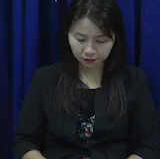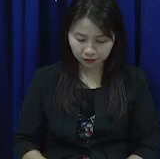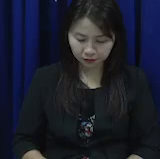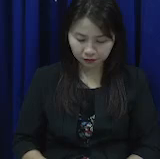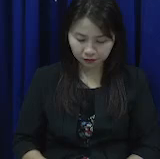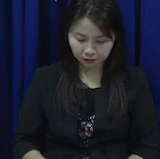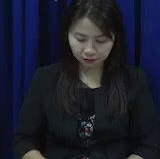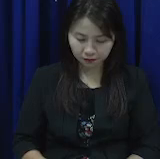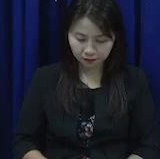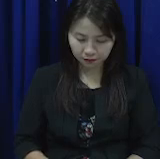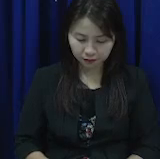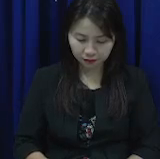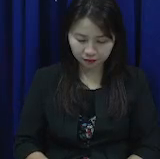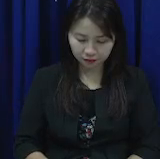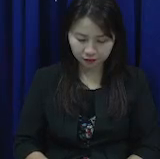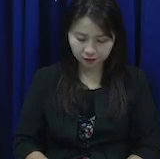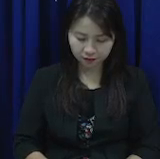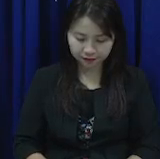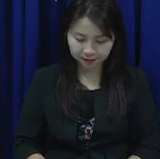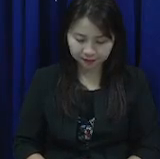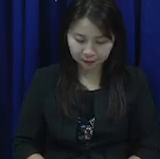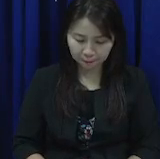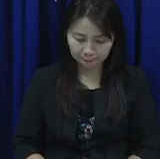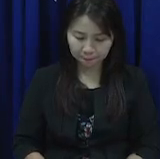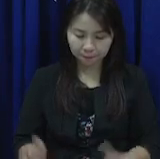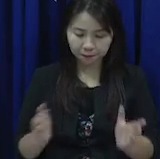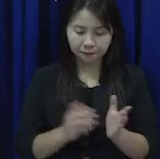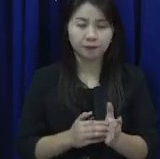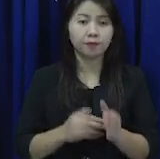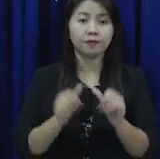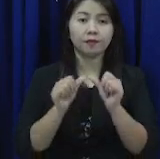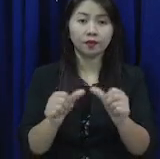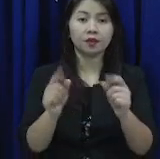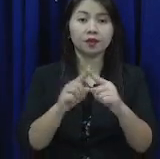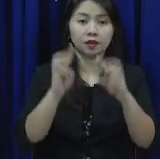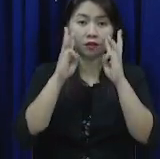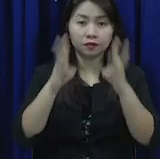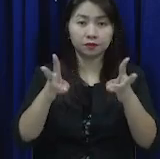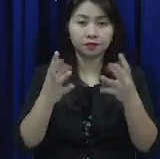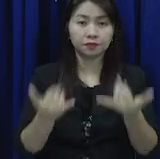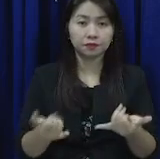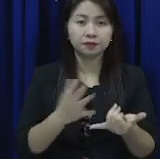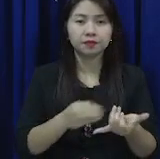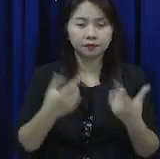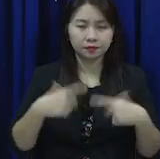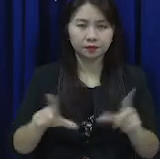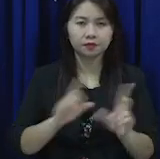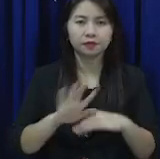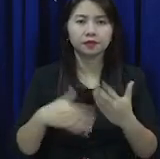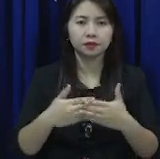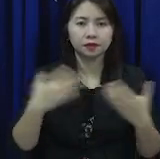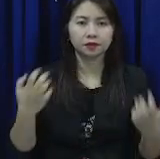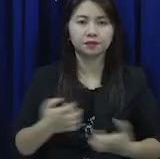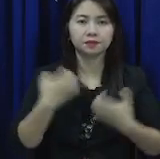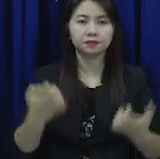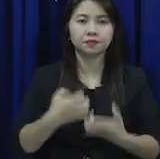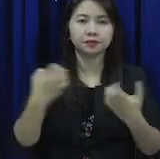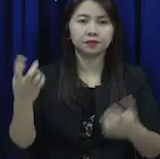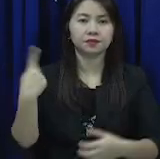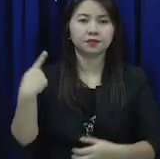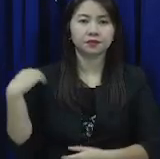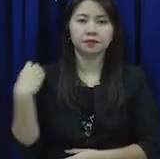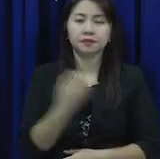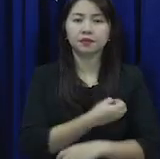yan meron So kaya Just keep tuning in and let's enjoy having this wonderful program para sa